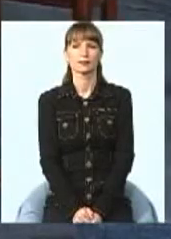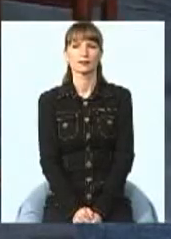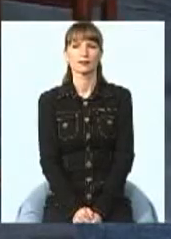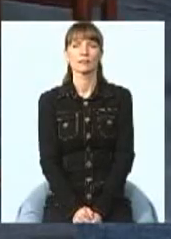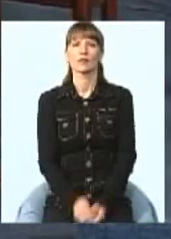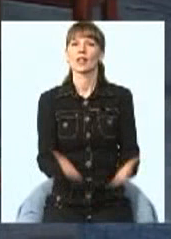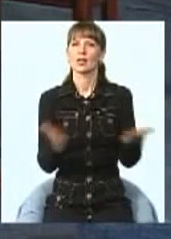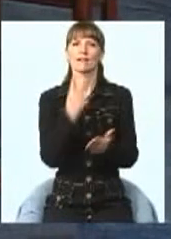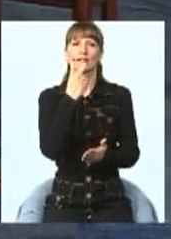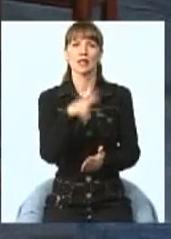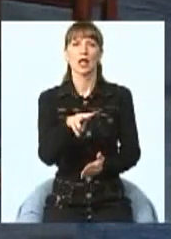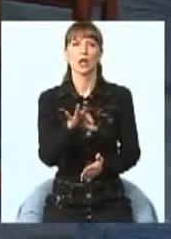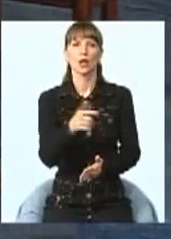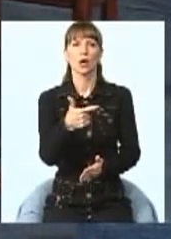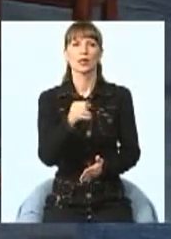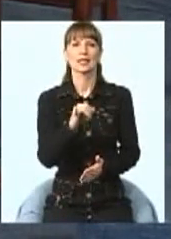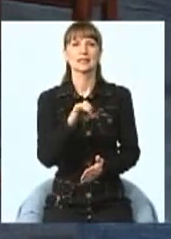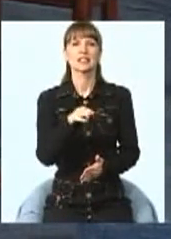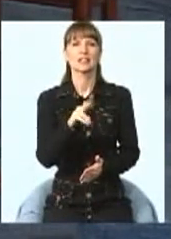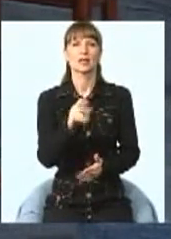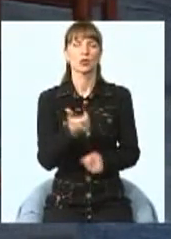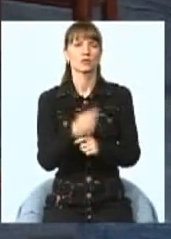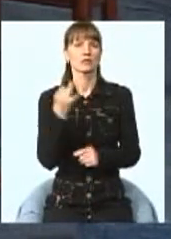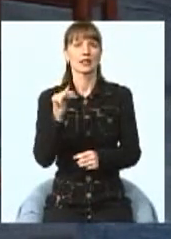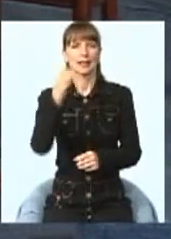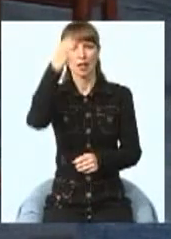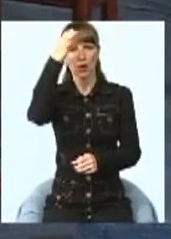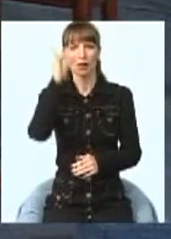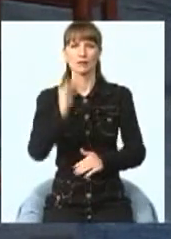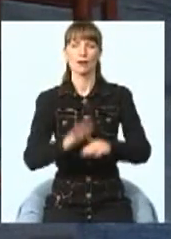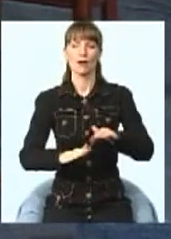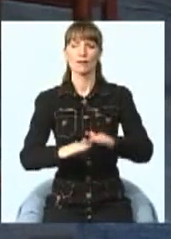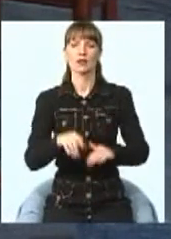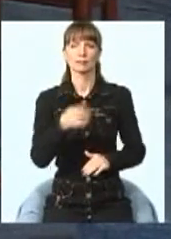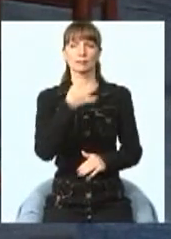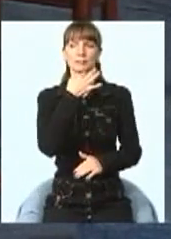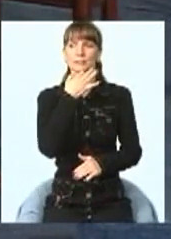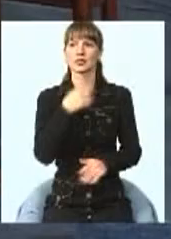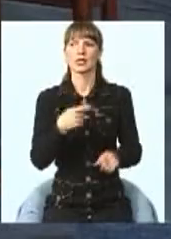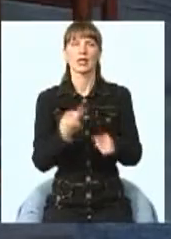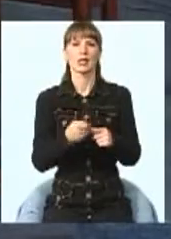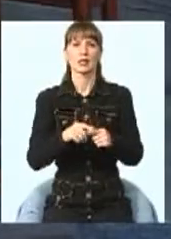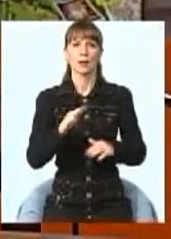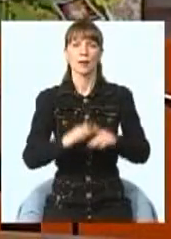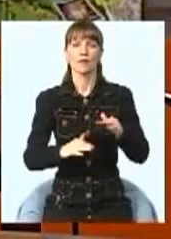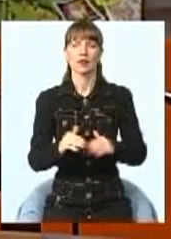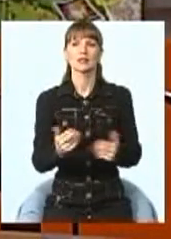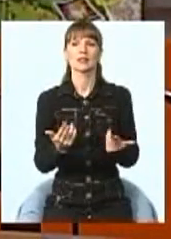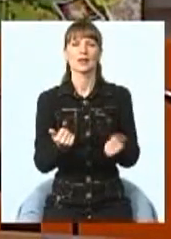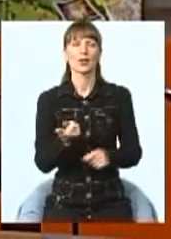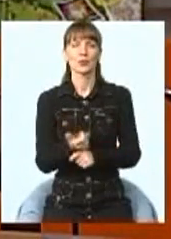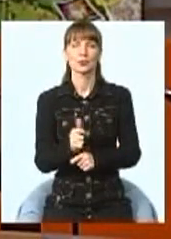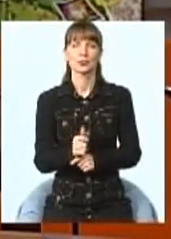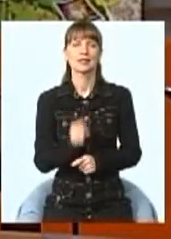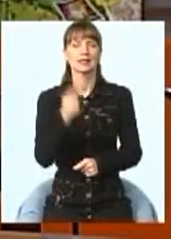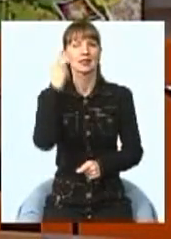Ну що ж, як бачимо, логістика, власне, дуже цікава. І наука, і професія. Чи тобі сподобалася ця професія? Так, дуже.